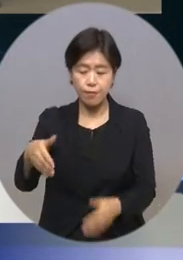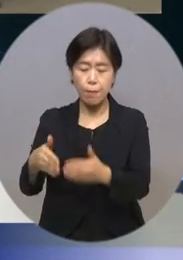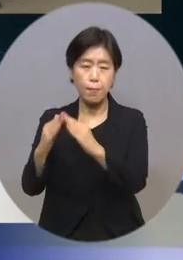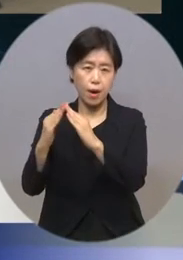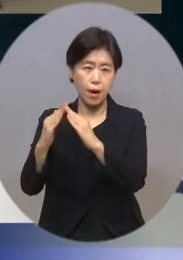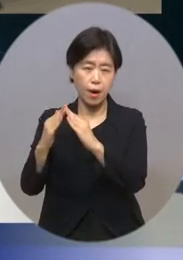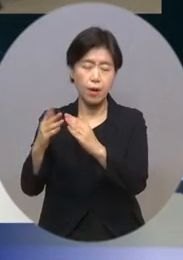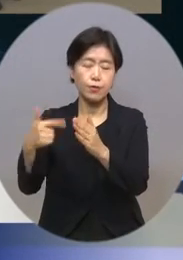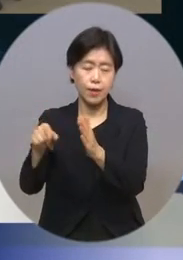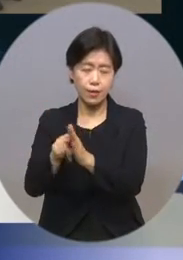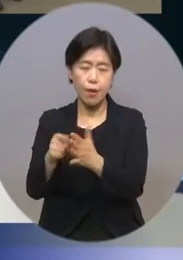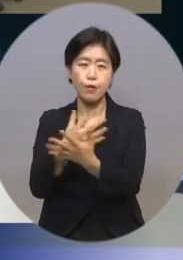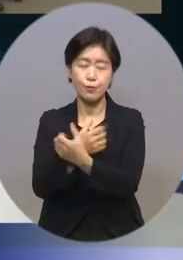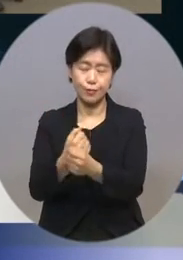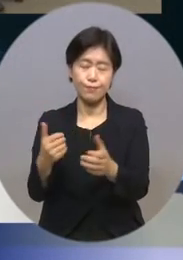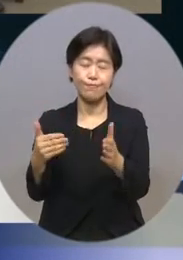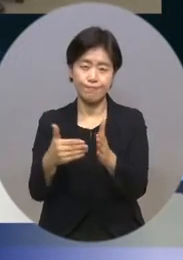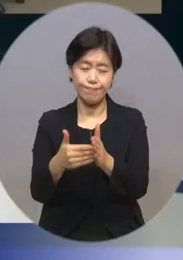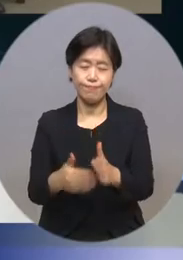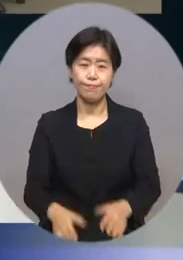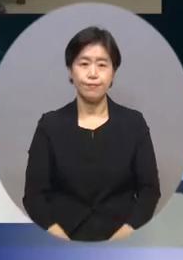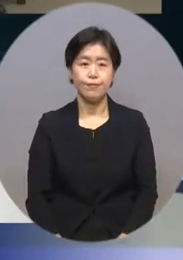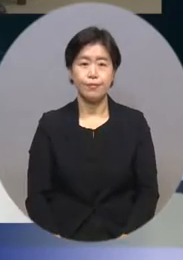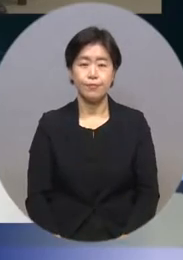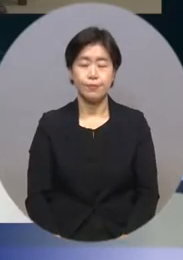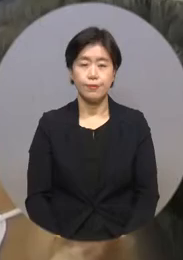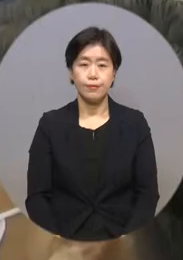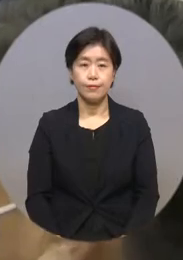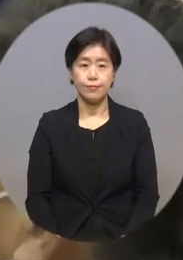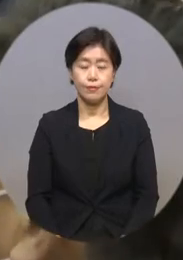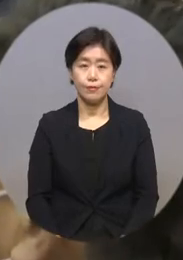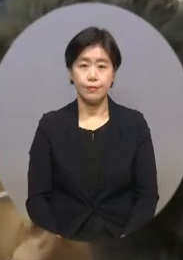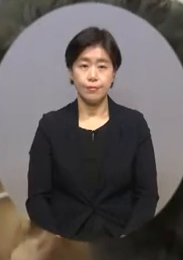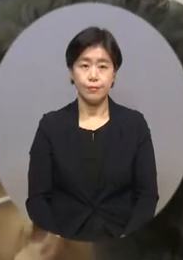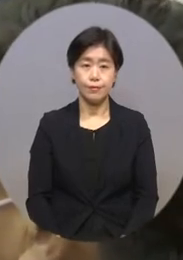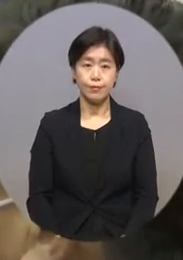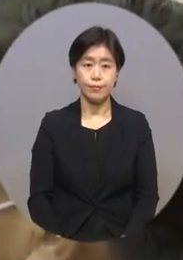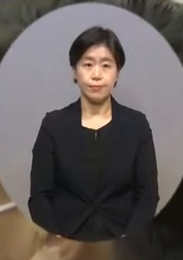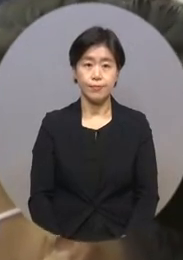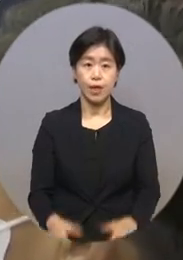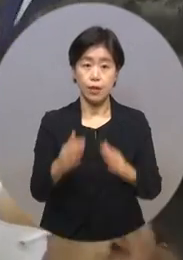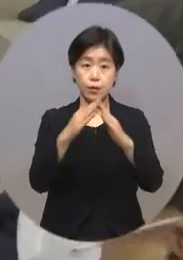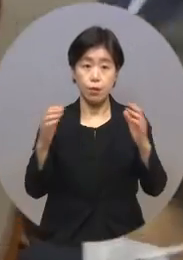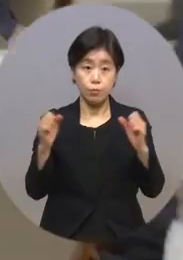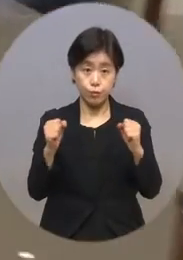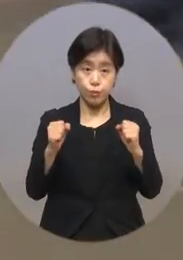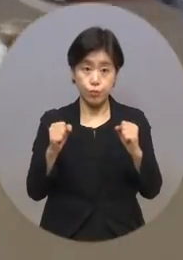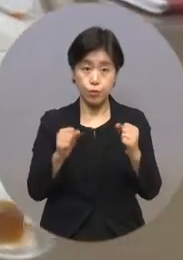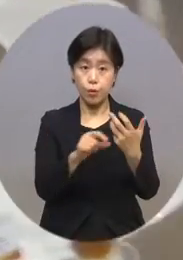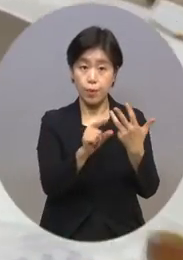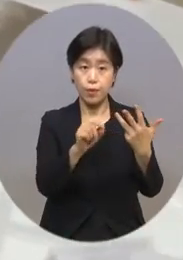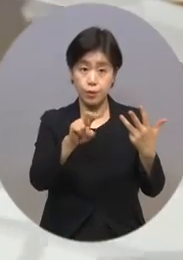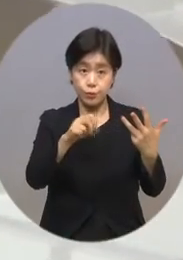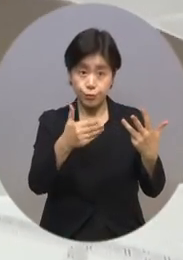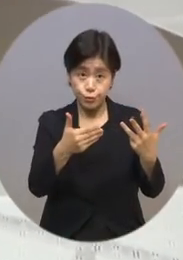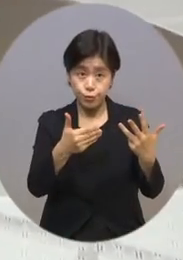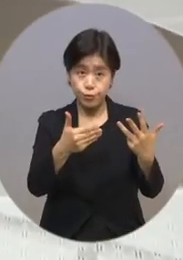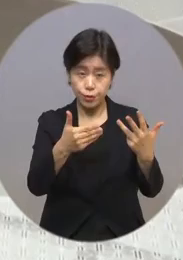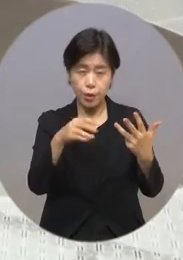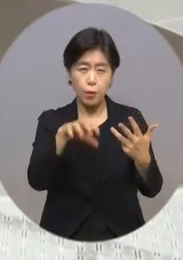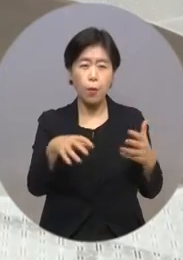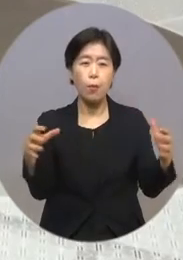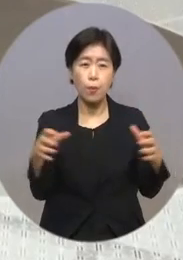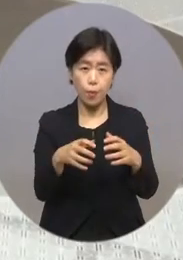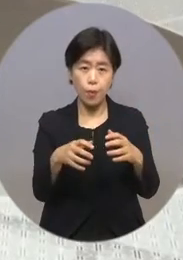됐습니다 장유진 기자가 보도합니다 전라도 또는 지난 8월 29일 전북 도청 회의실에서